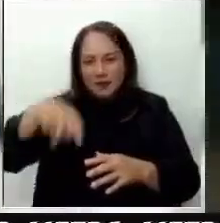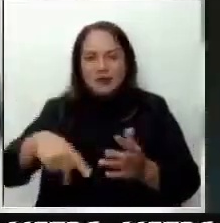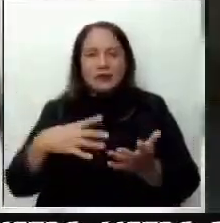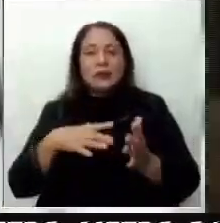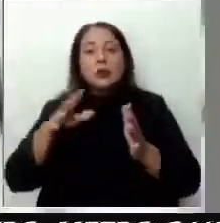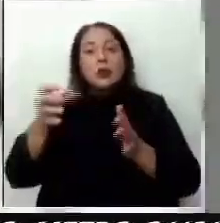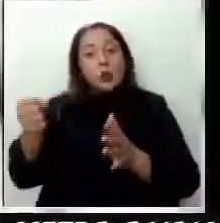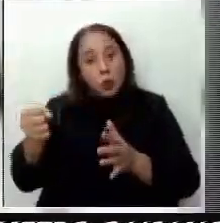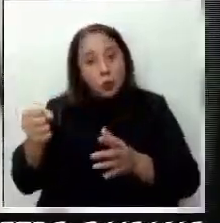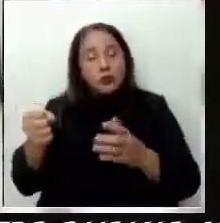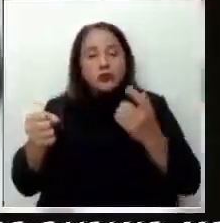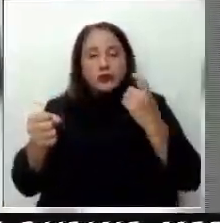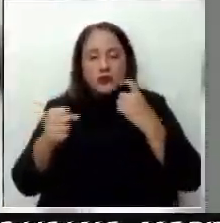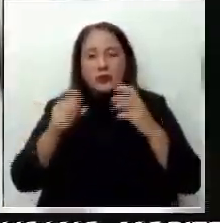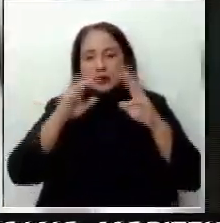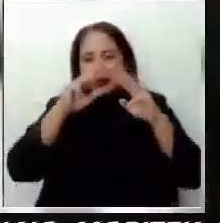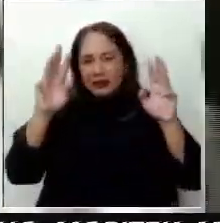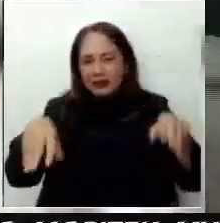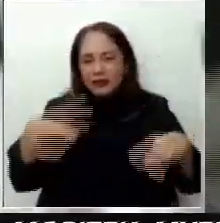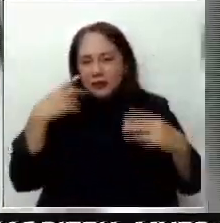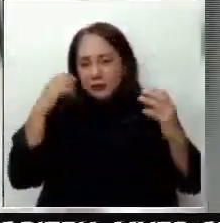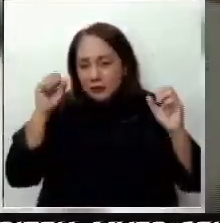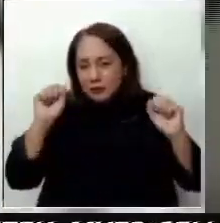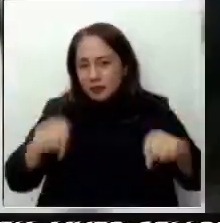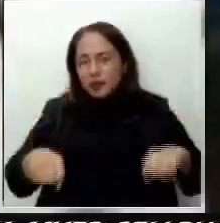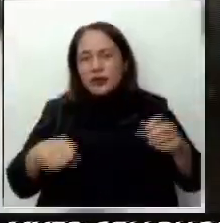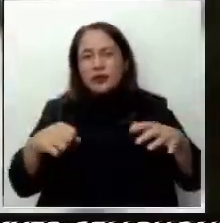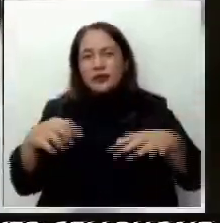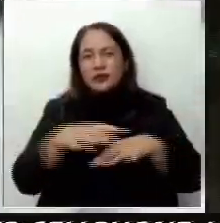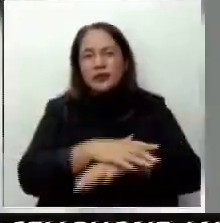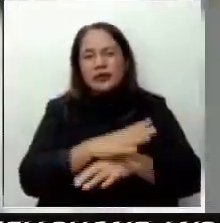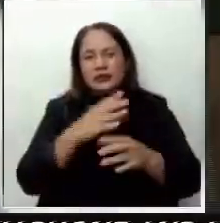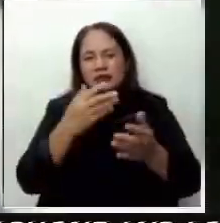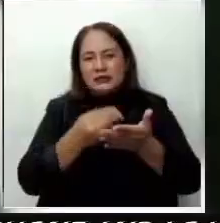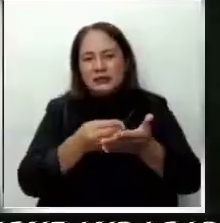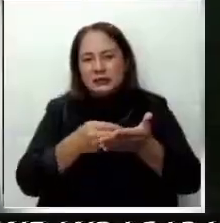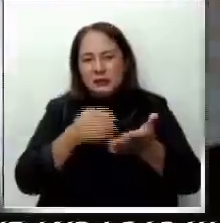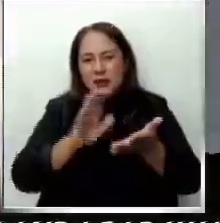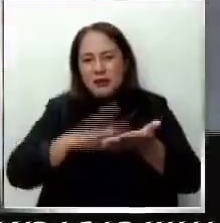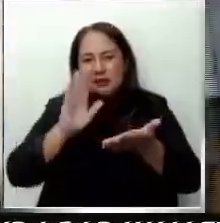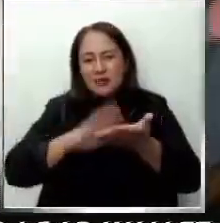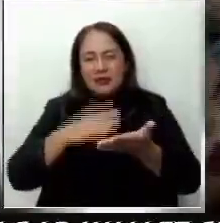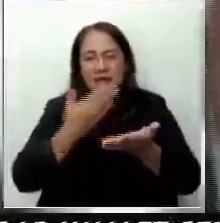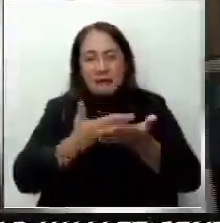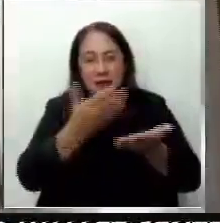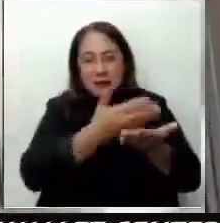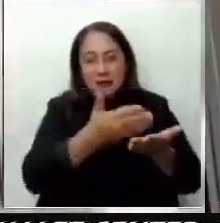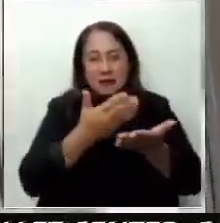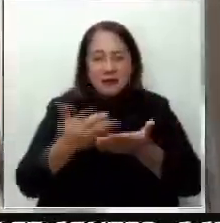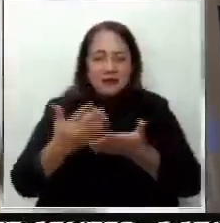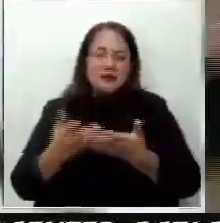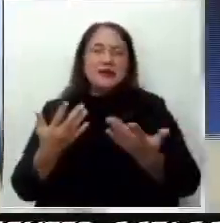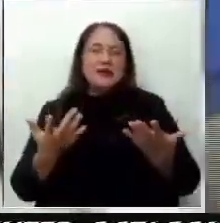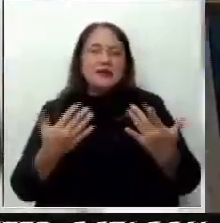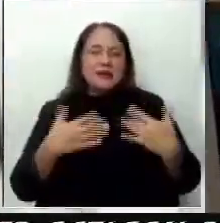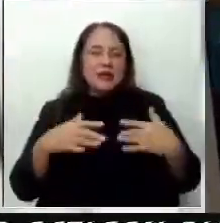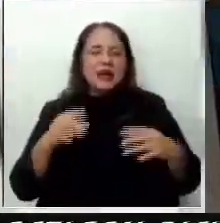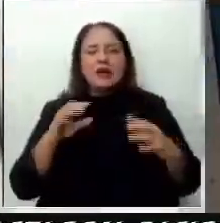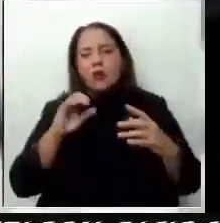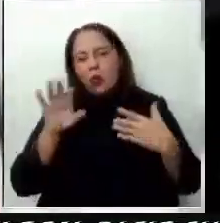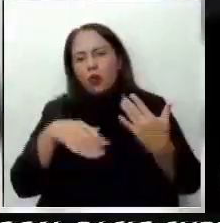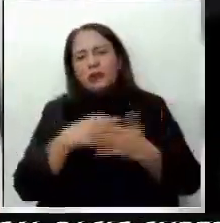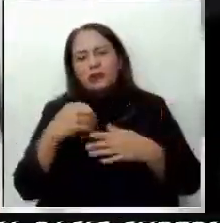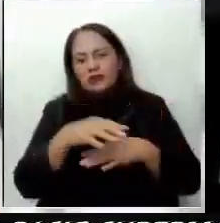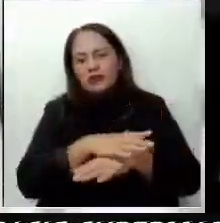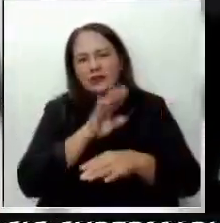ng Malacanang dahil sa posible umanong epekto sa inflation o pagmahal ng mga bilihin. Everything has an effect on our business.